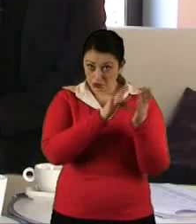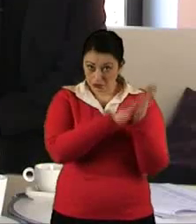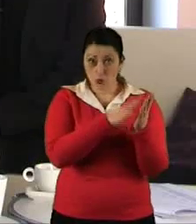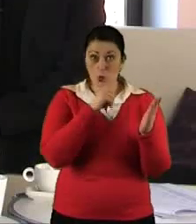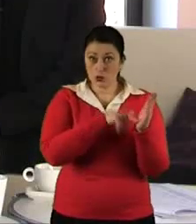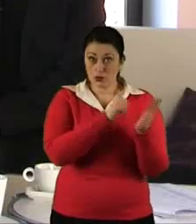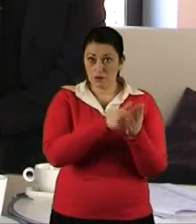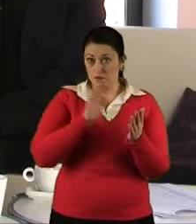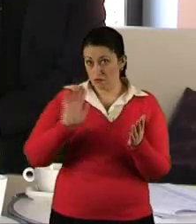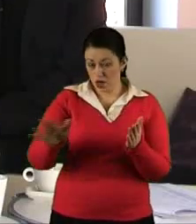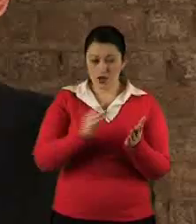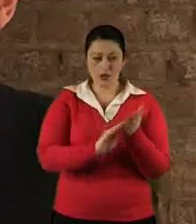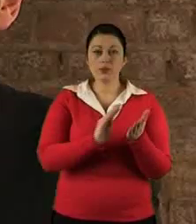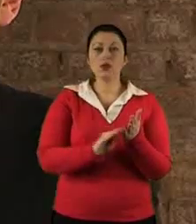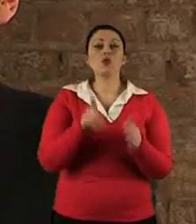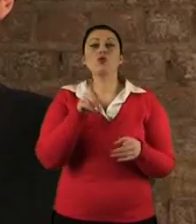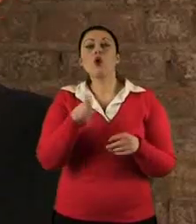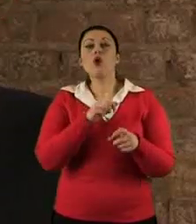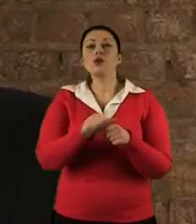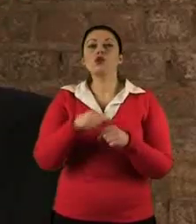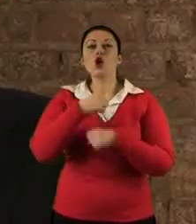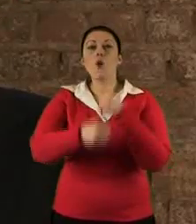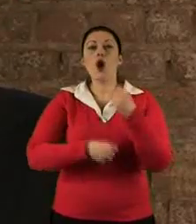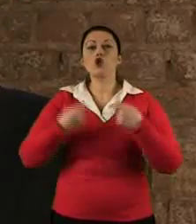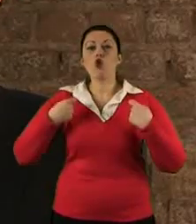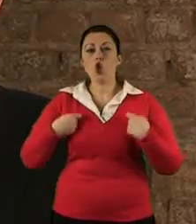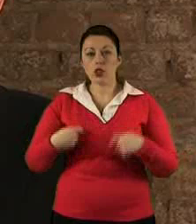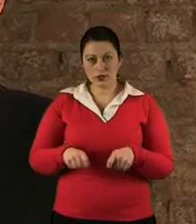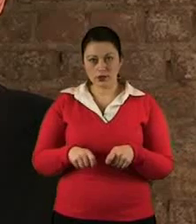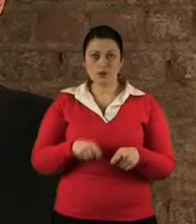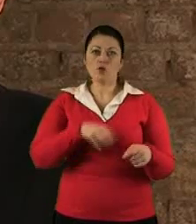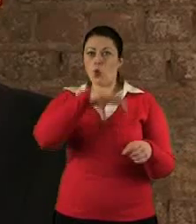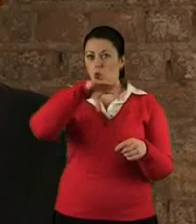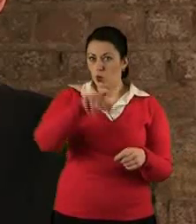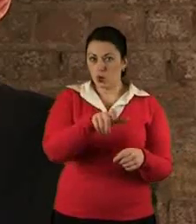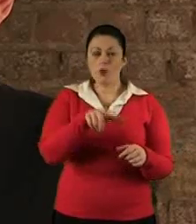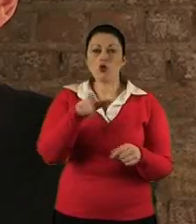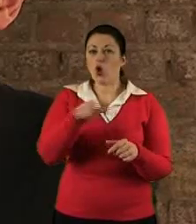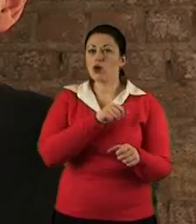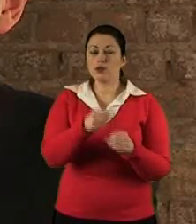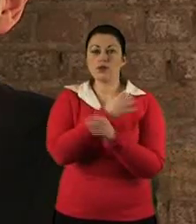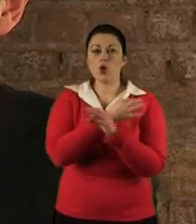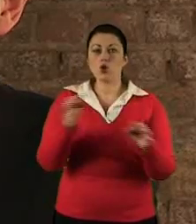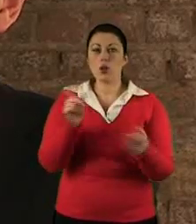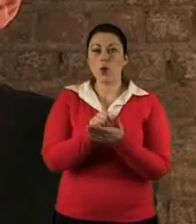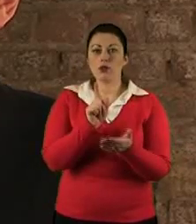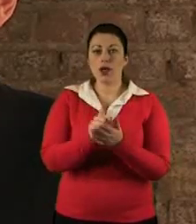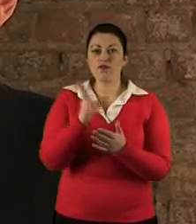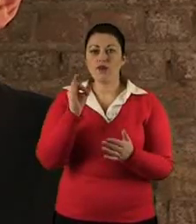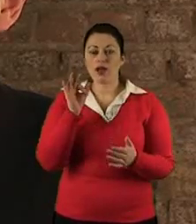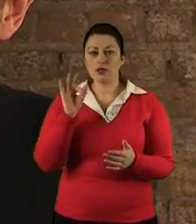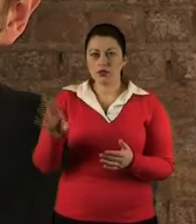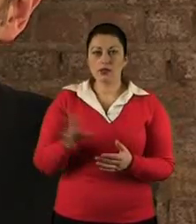jakoś zakwalifikowana? Należy to traktować jako działalność rolniczą, a ta z mocy ustawy jest